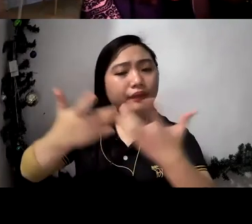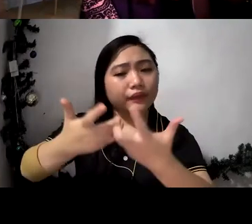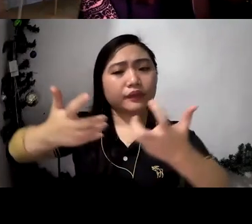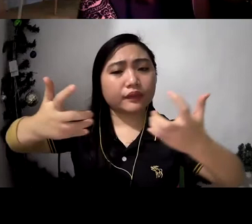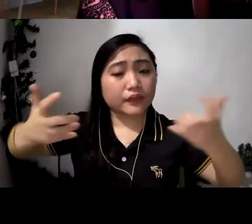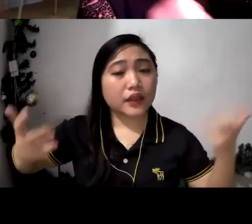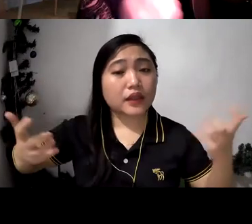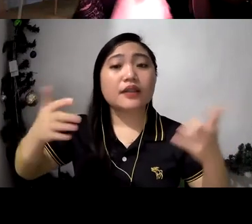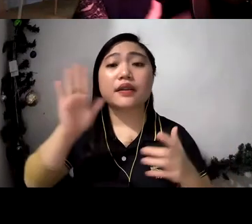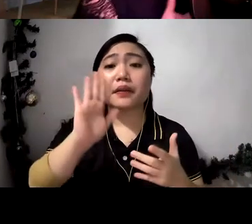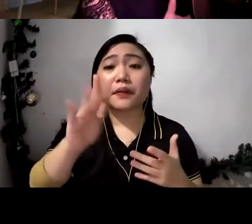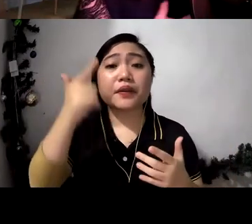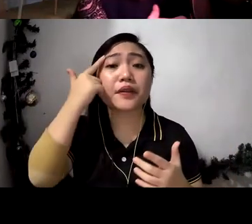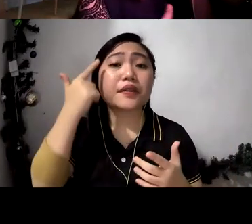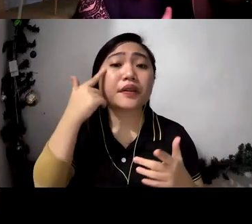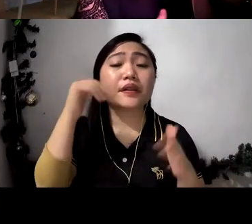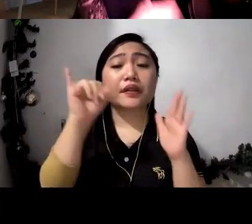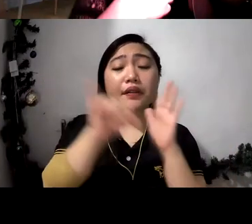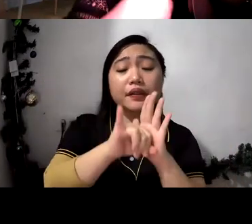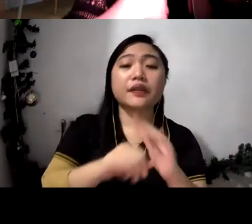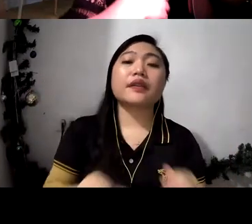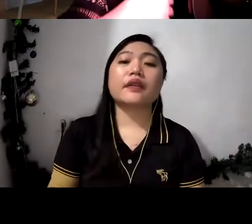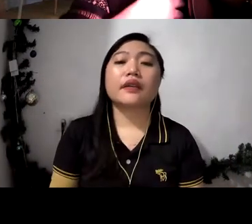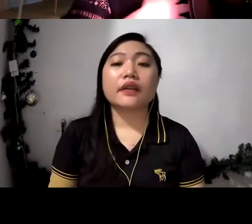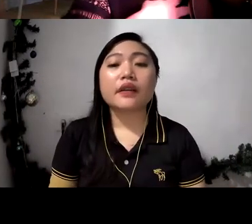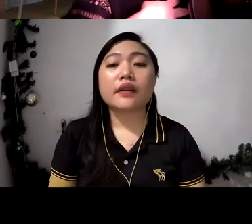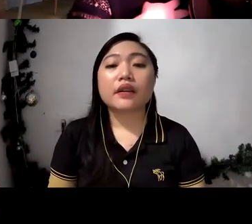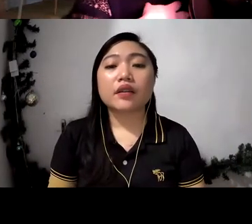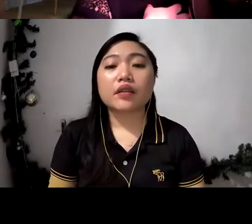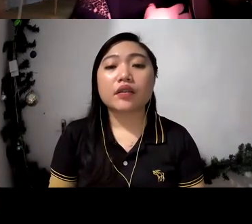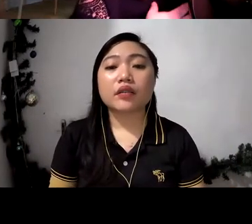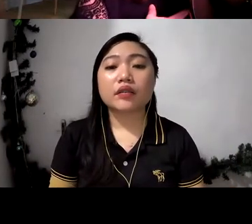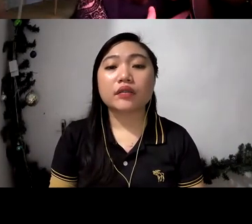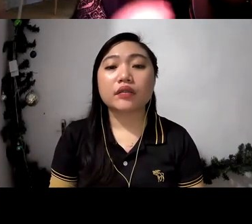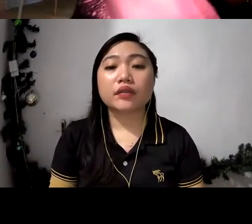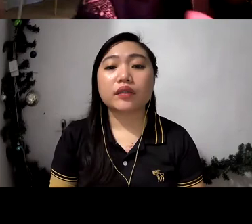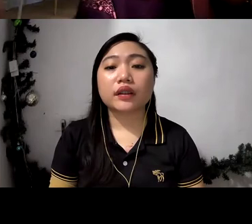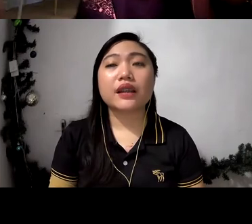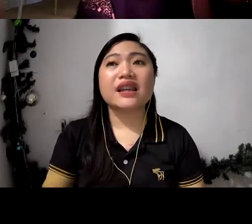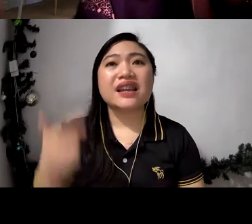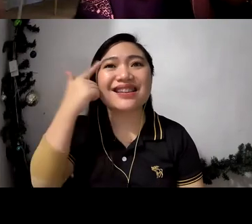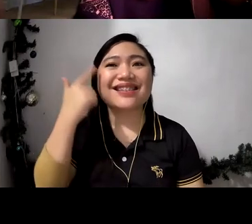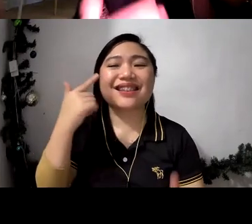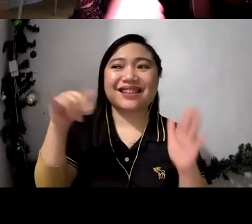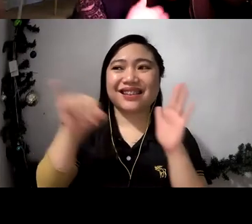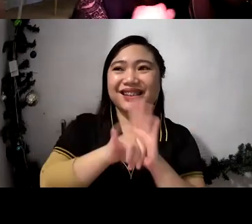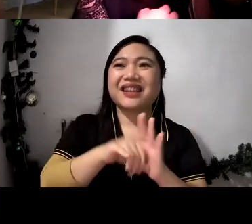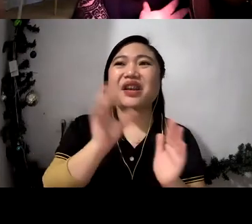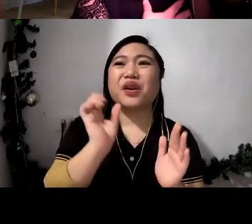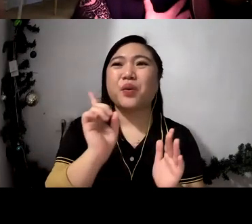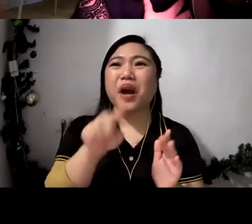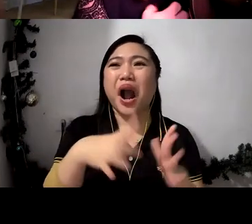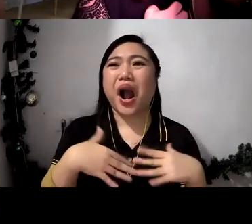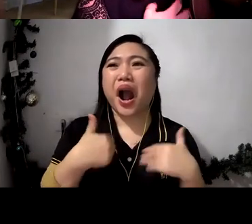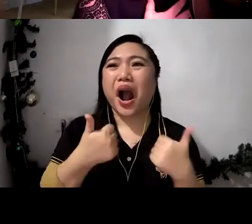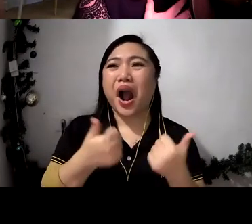identity. Okay? So kasi yung gender identity mo yun, it's how you think about yourself. And the same way, you know, your sexual orientation,